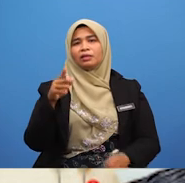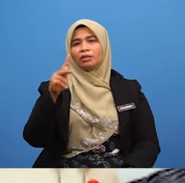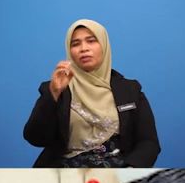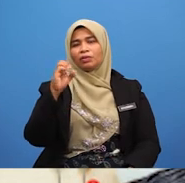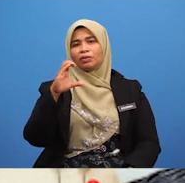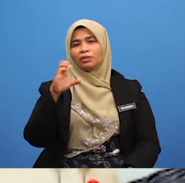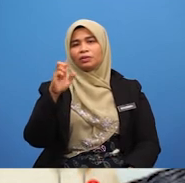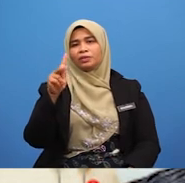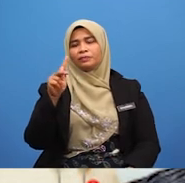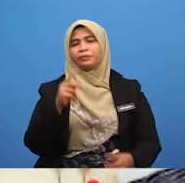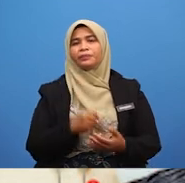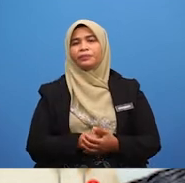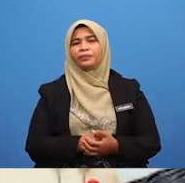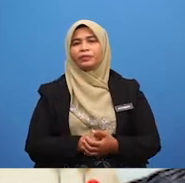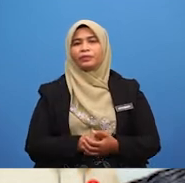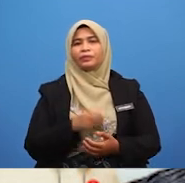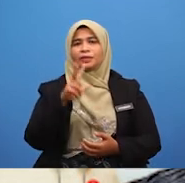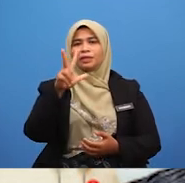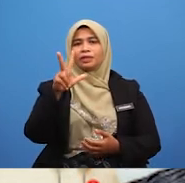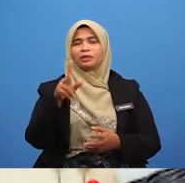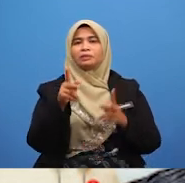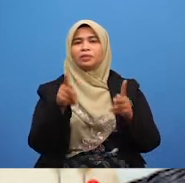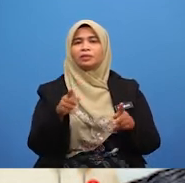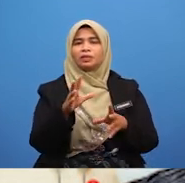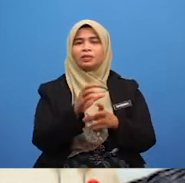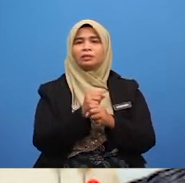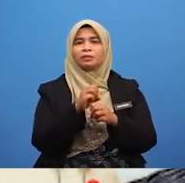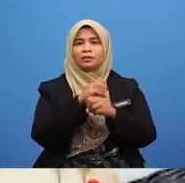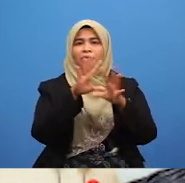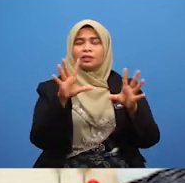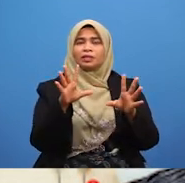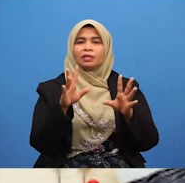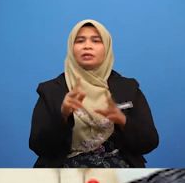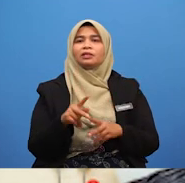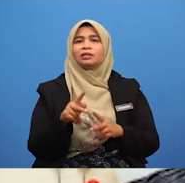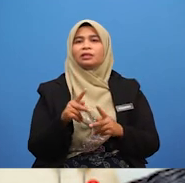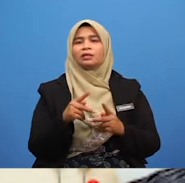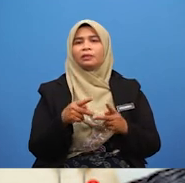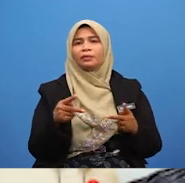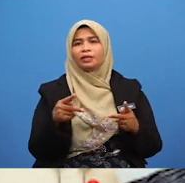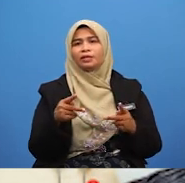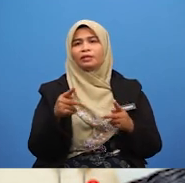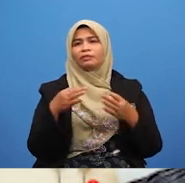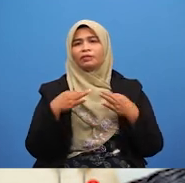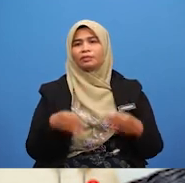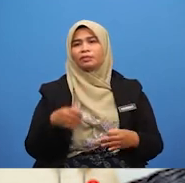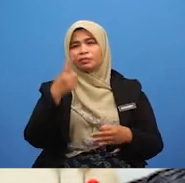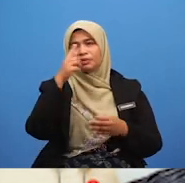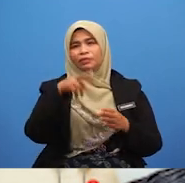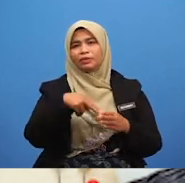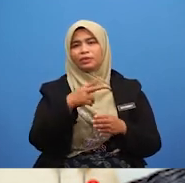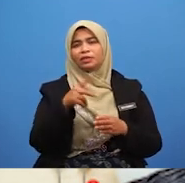kocik. Yang ketiga, pelajar dapat menyatakan kepingan fabrik untuk